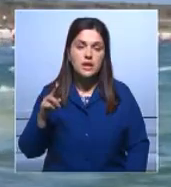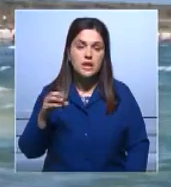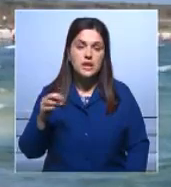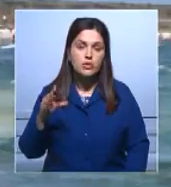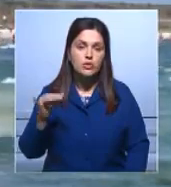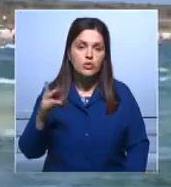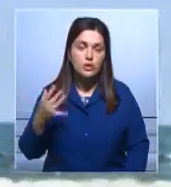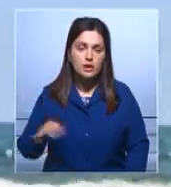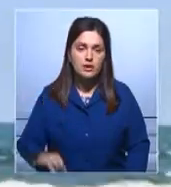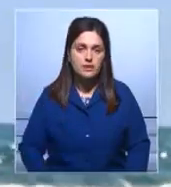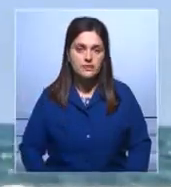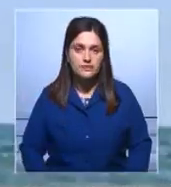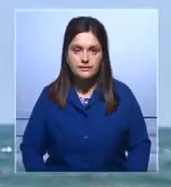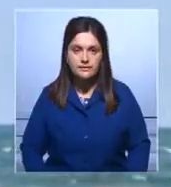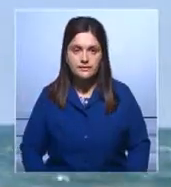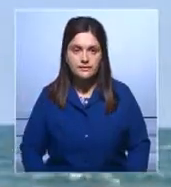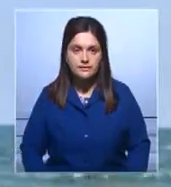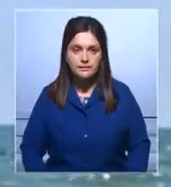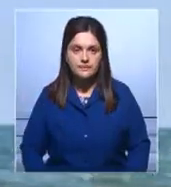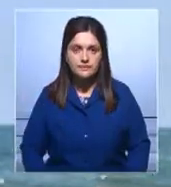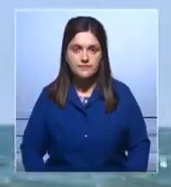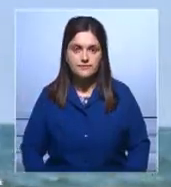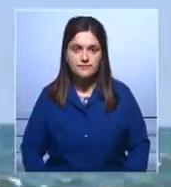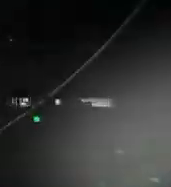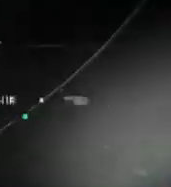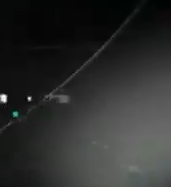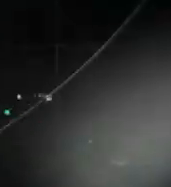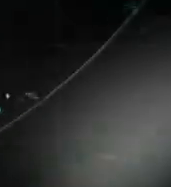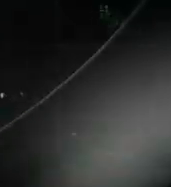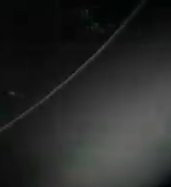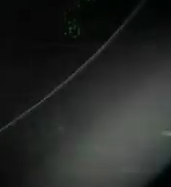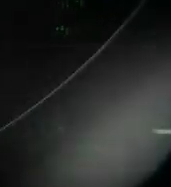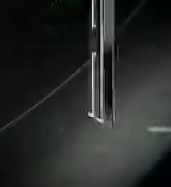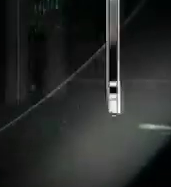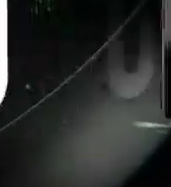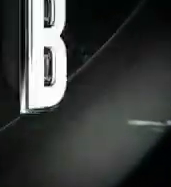Жулдуз Атагильдиева, 24KZ.